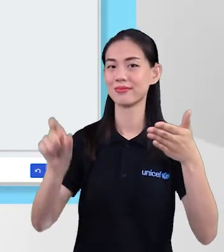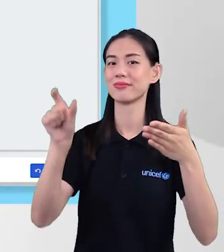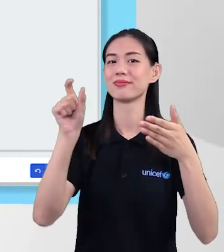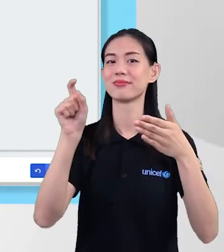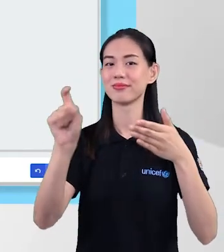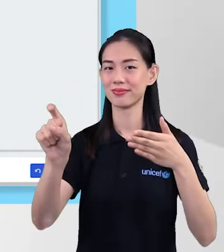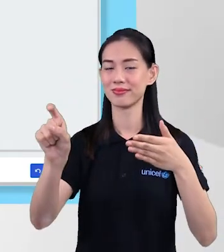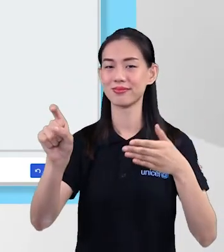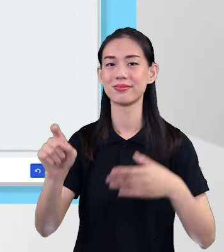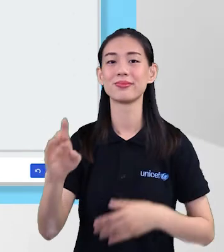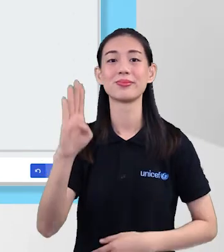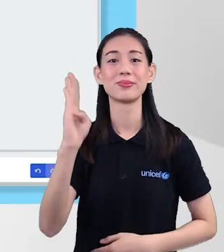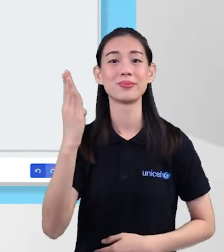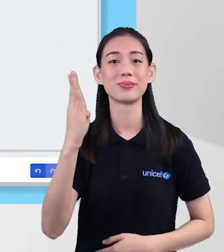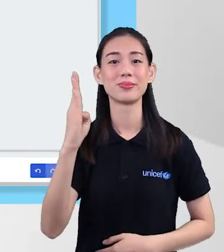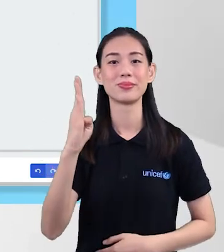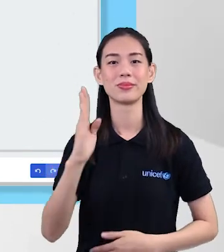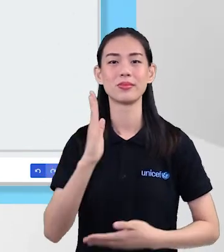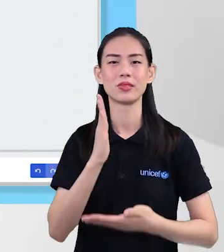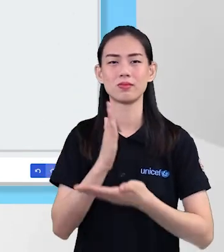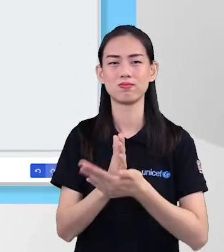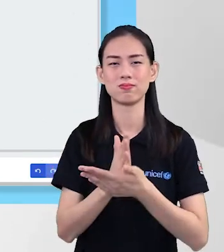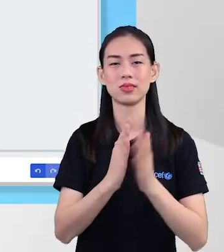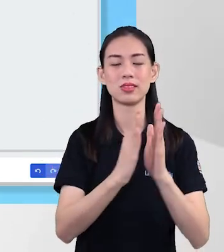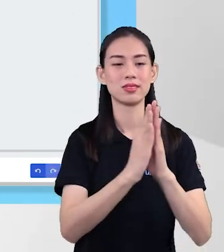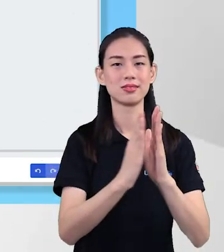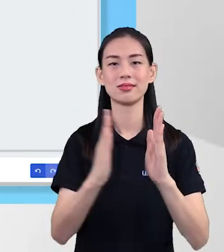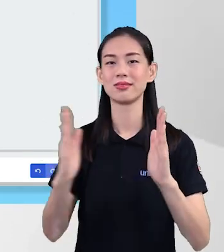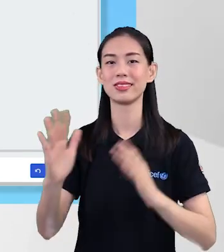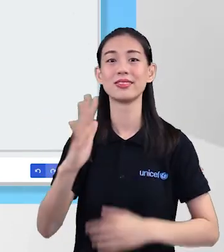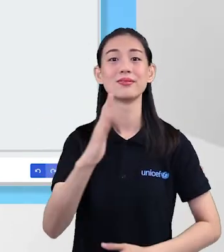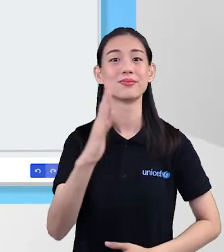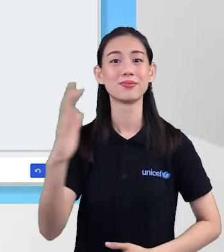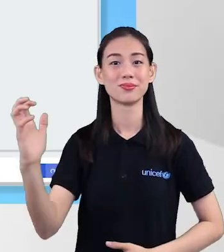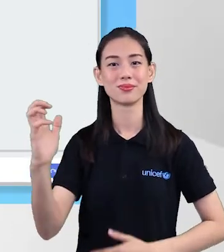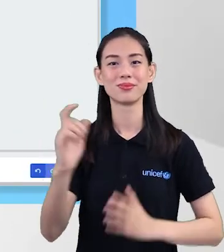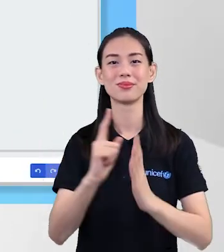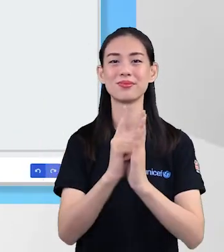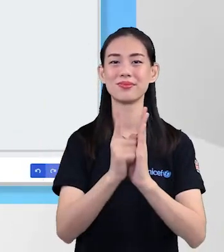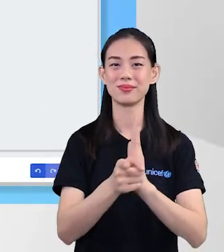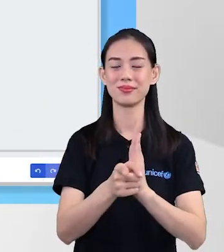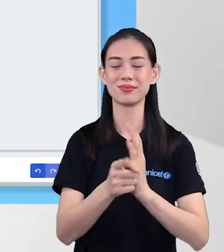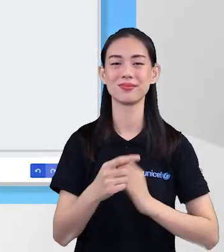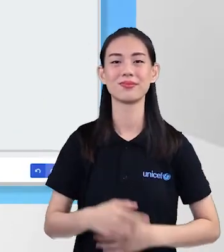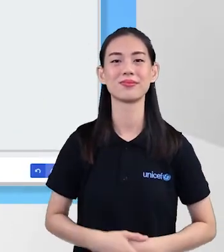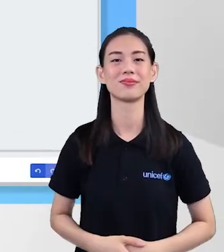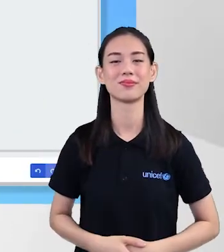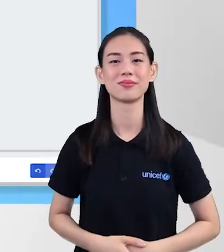Tekan dan tarik block pause dan tetapkan masa selama 500 milisaat.